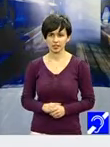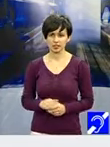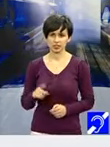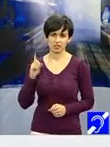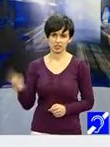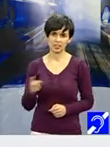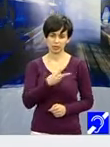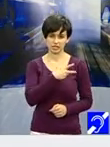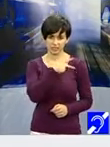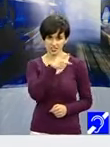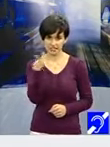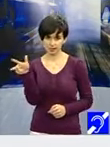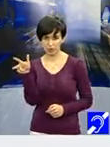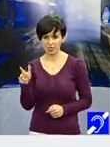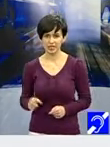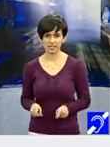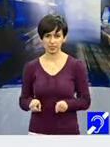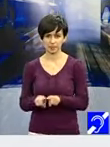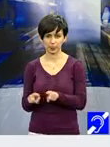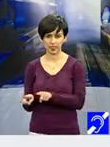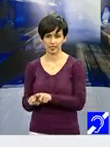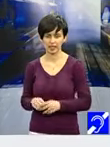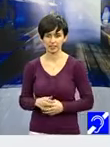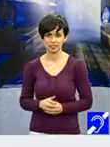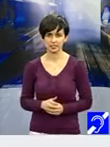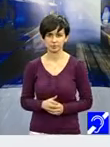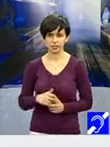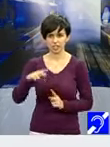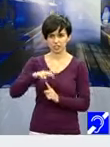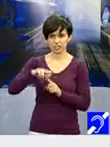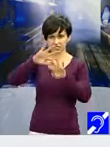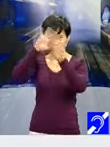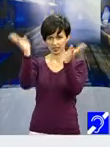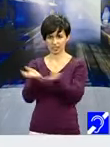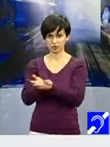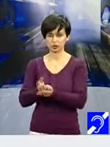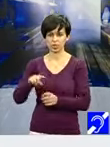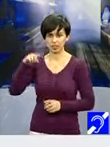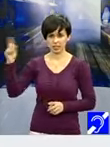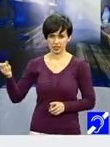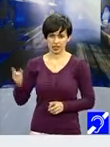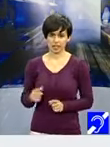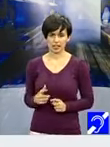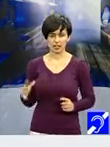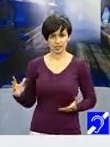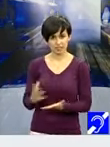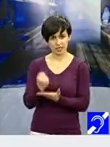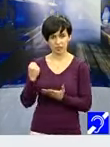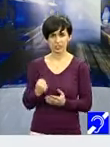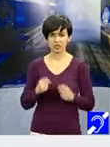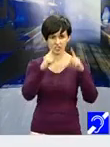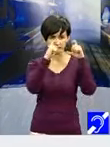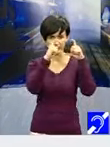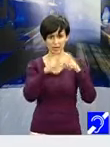reciproc. Cei doi concurează și satelitul care reușește să facă cele mai multe poze corecte și să le uploadeze